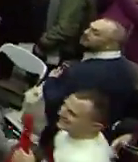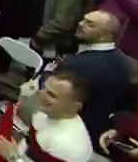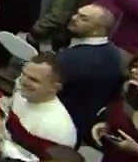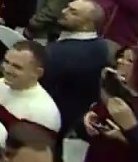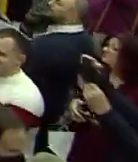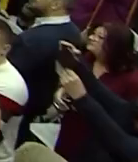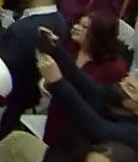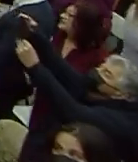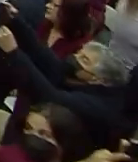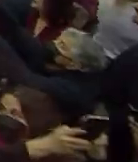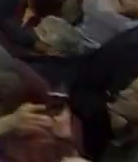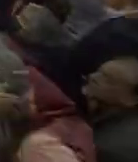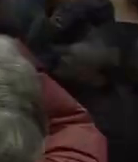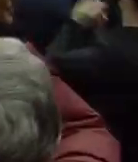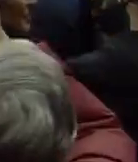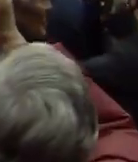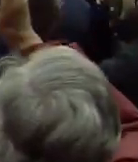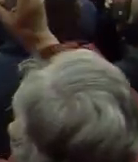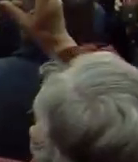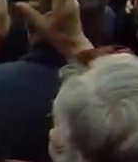Σύντροφοι και συντρόφισσες, γεια σας.